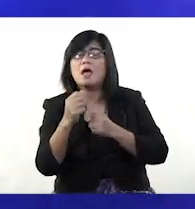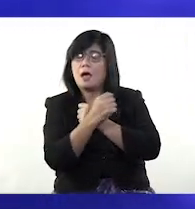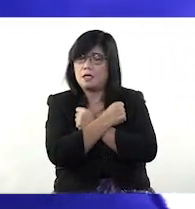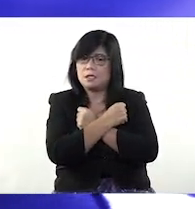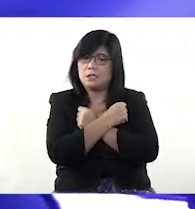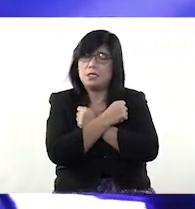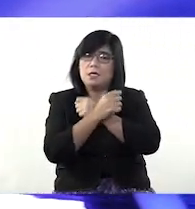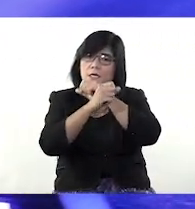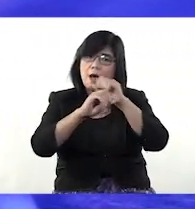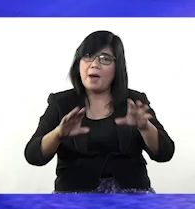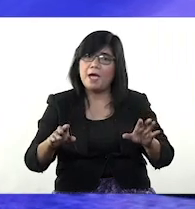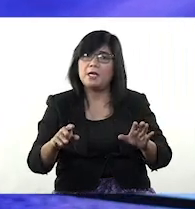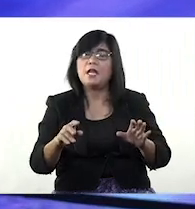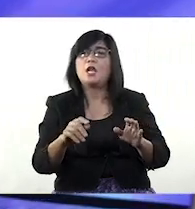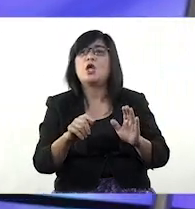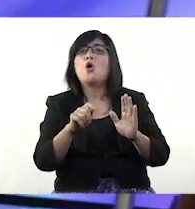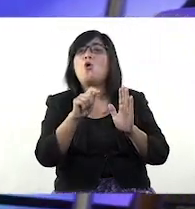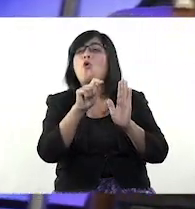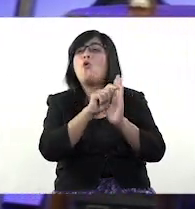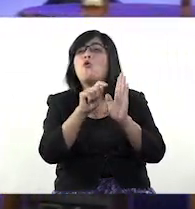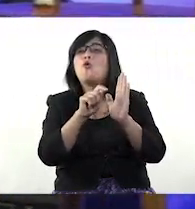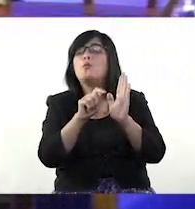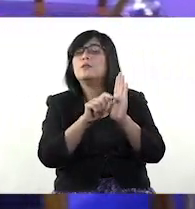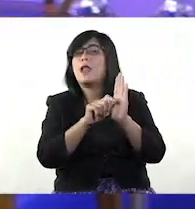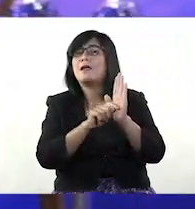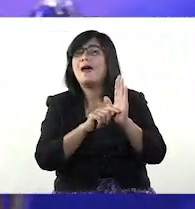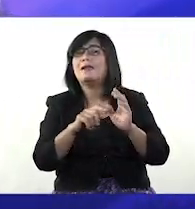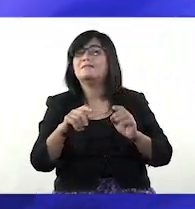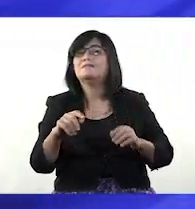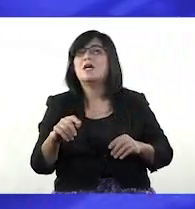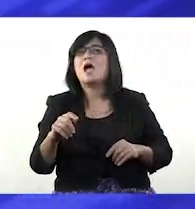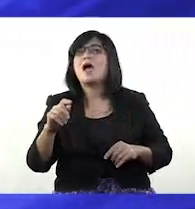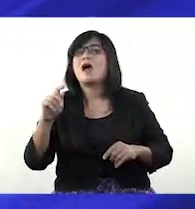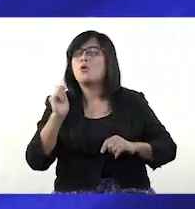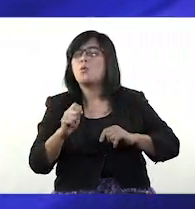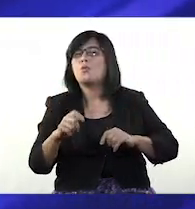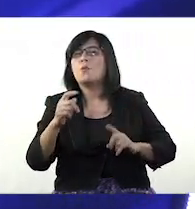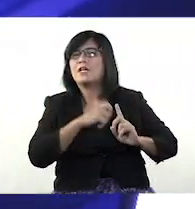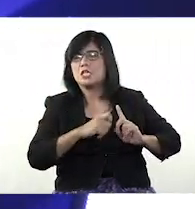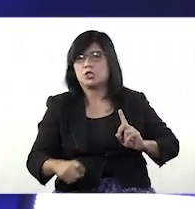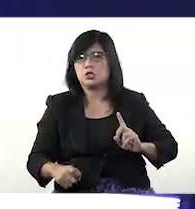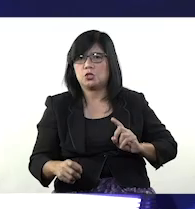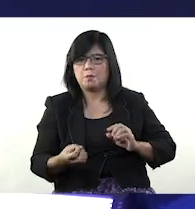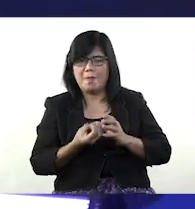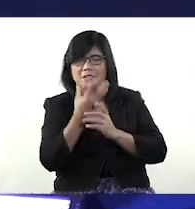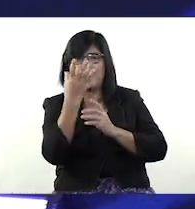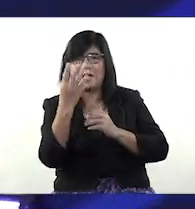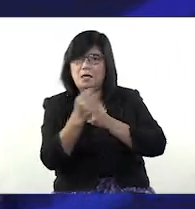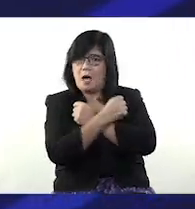Hai mungkin namanya Putri Kristen Hai tapi tidak memancarkan kasih damai sejahtera